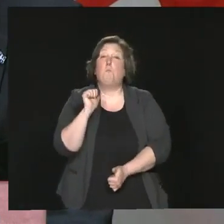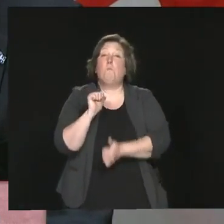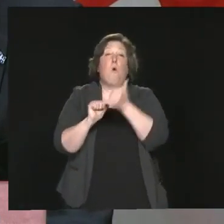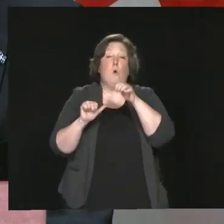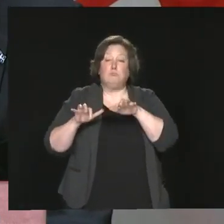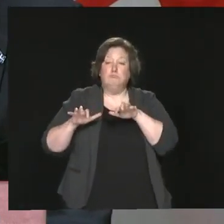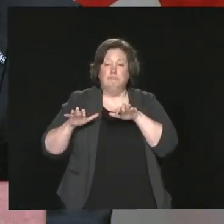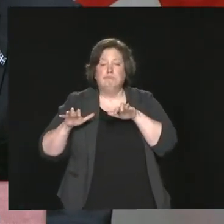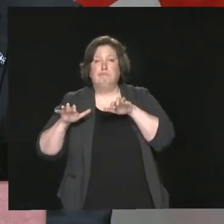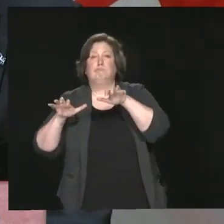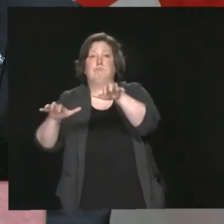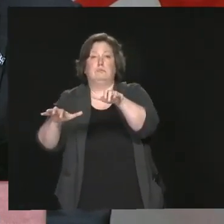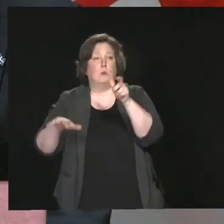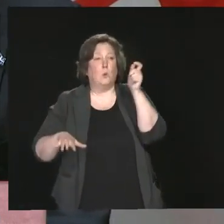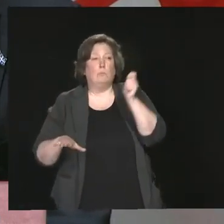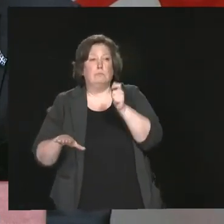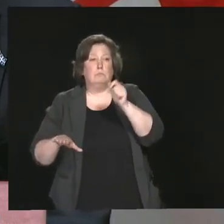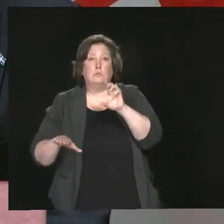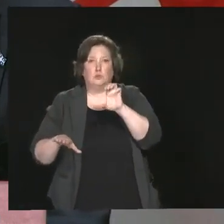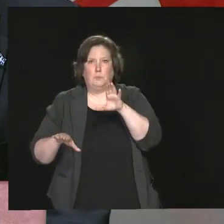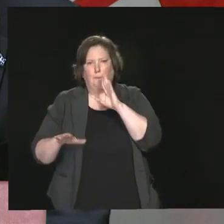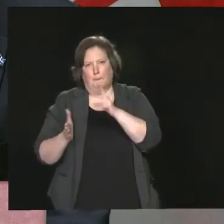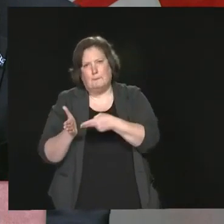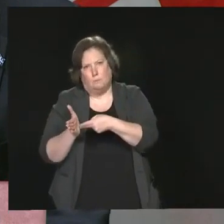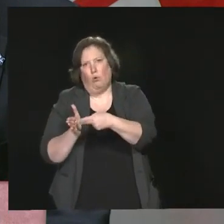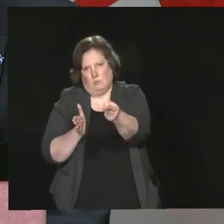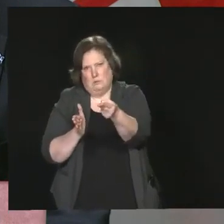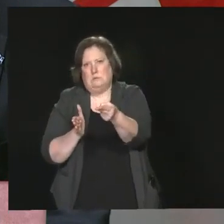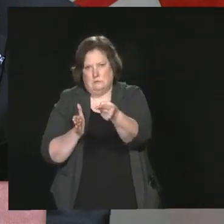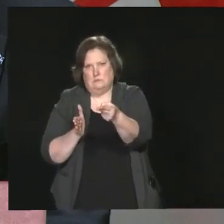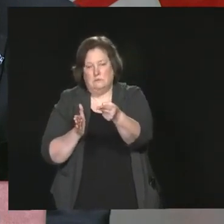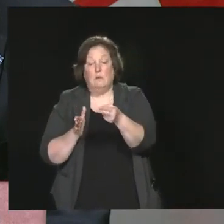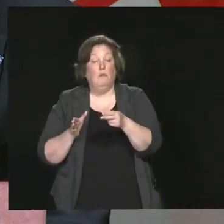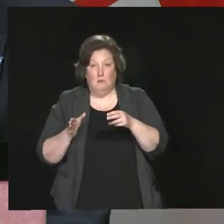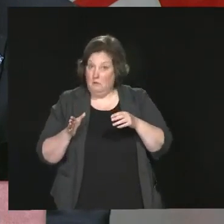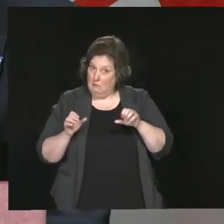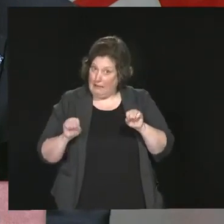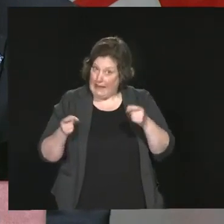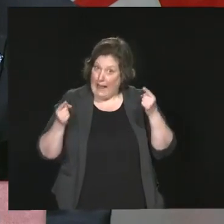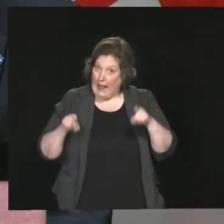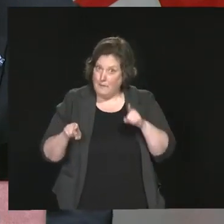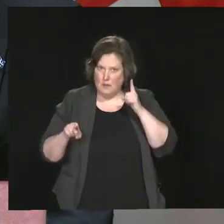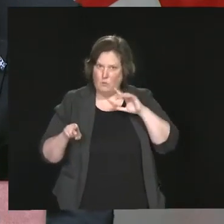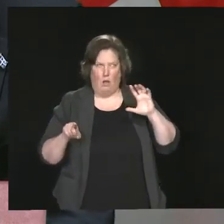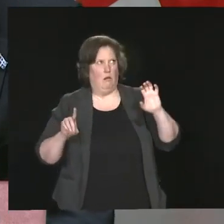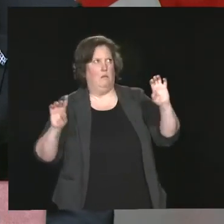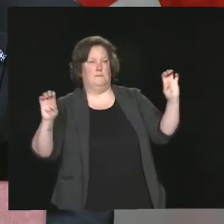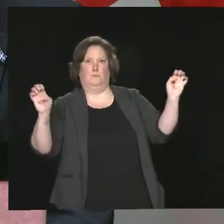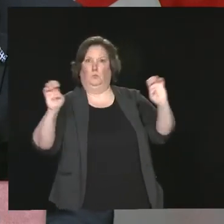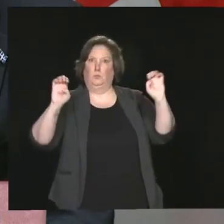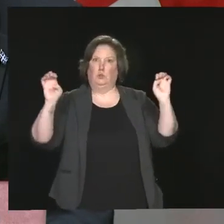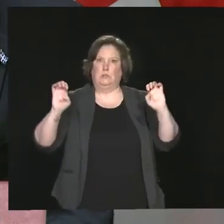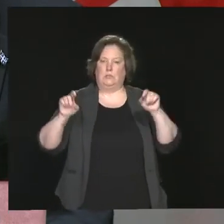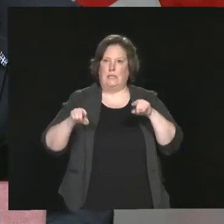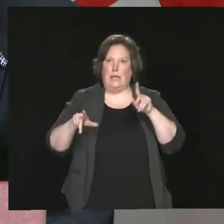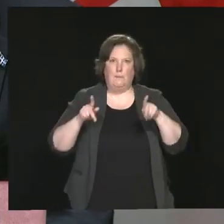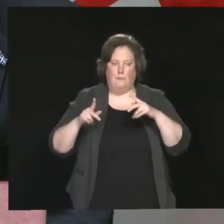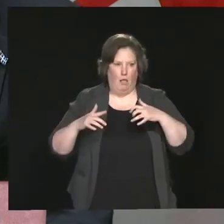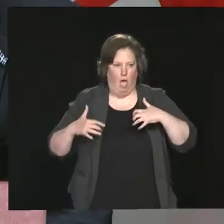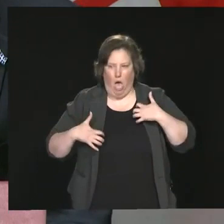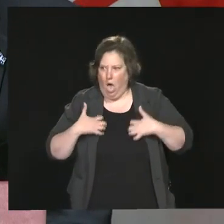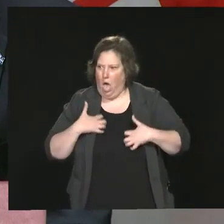malheureusement dans des circonstances d'urgence, comme on a vécu dans les dernières semaines, que ces personnes honnêtes fassent des erreurs de bonne